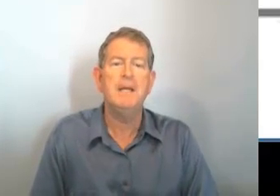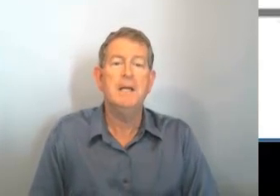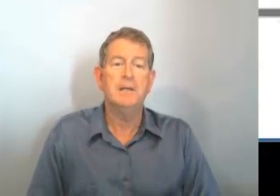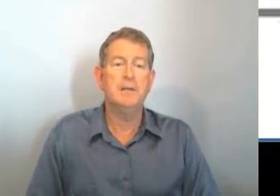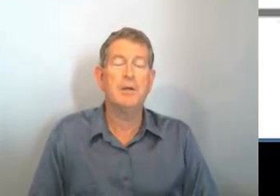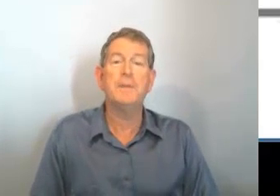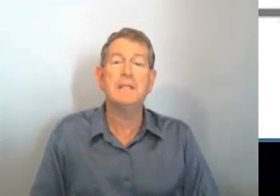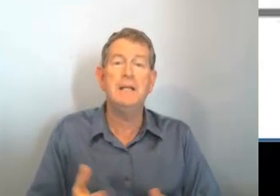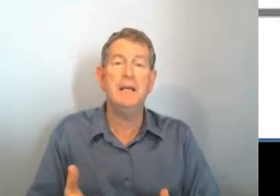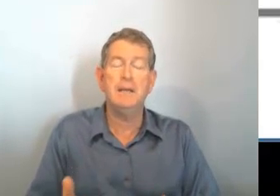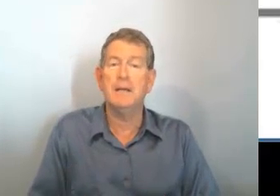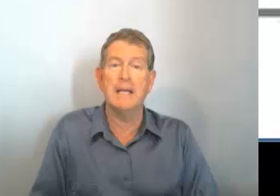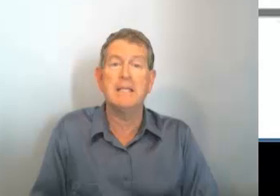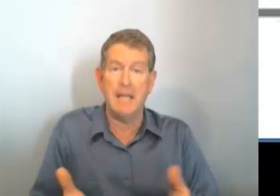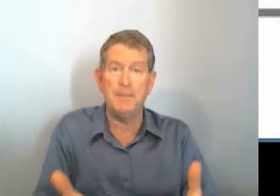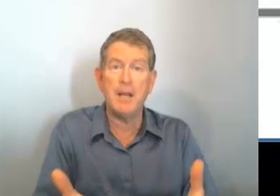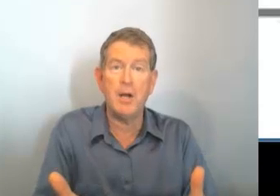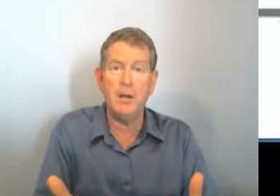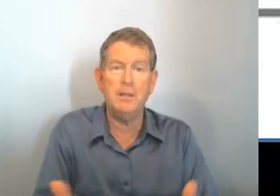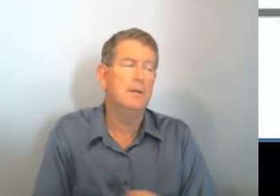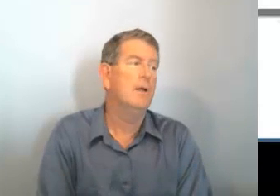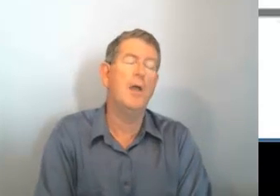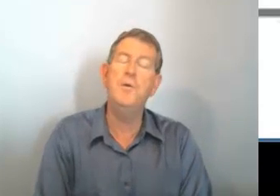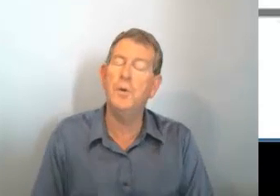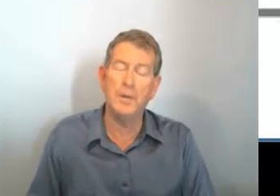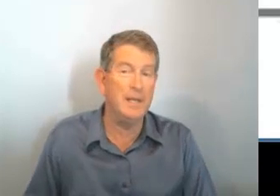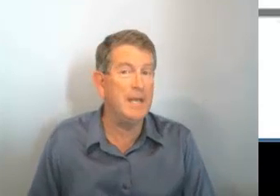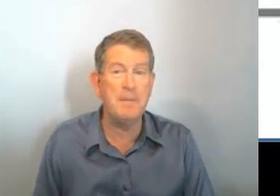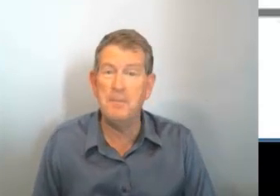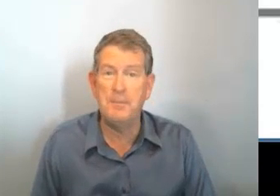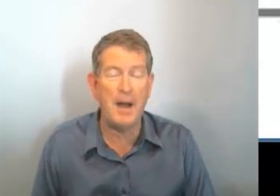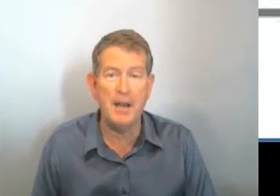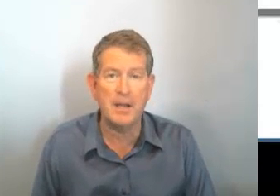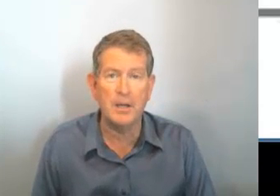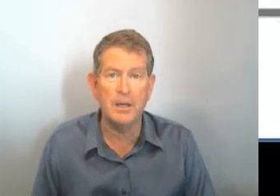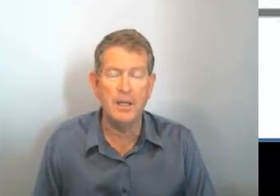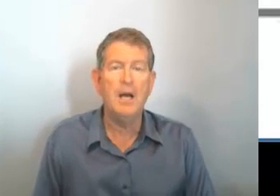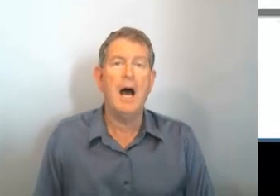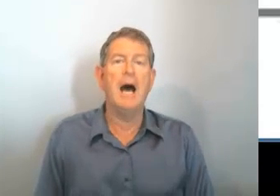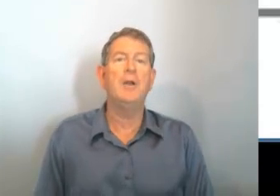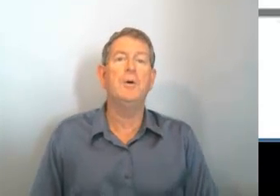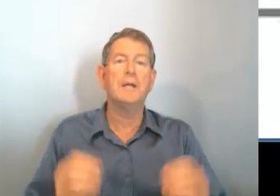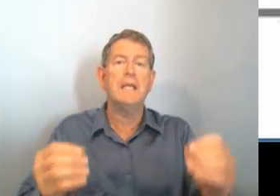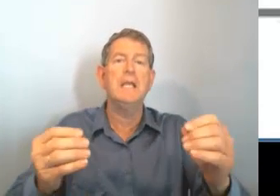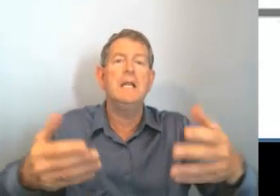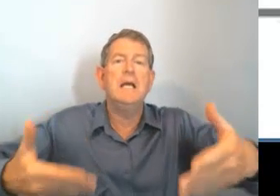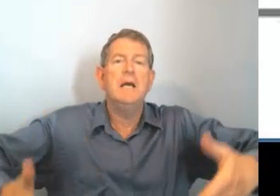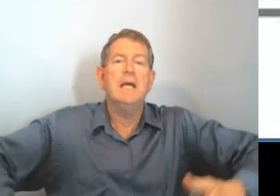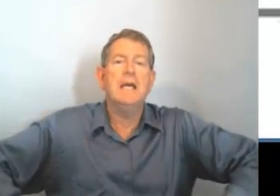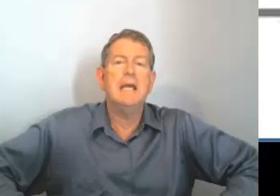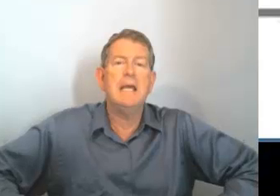appreniez. Comment est-ce qu'il est? Est-ce qu'il aime l'école? Non, il n'aime pas l'école. Alors,